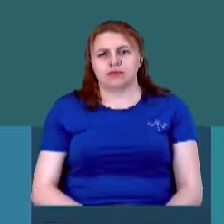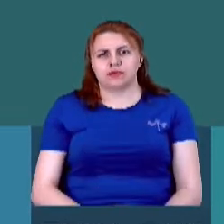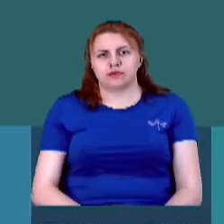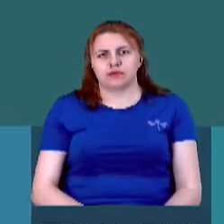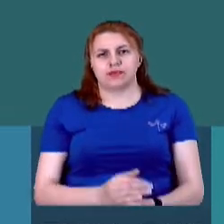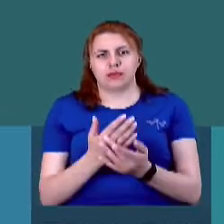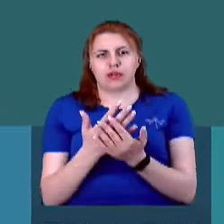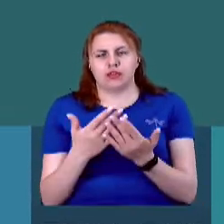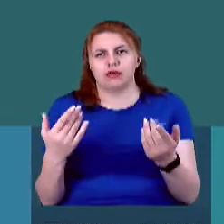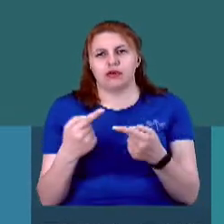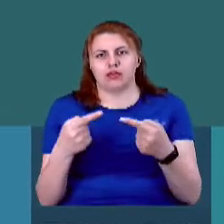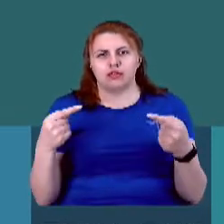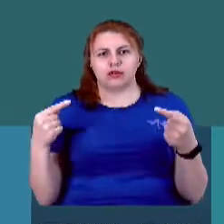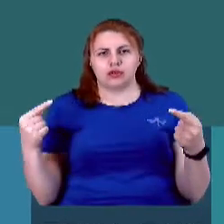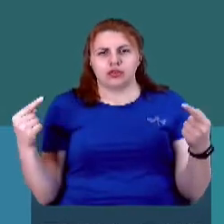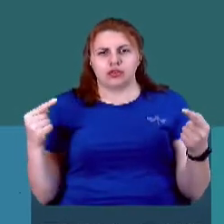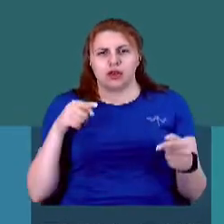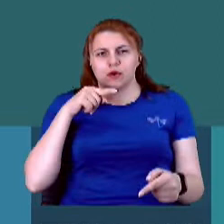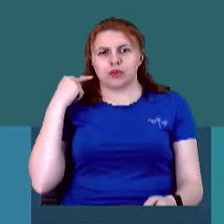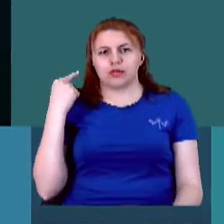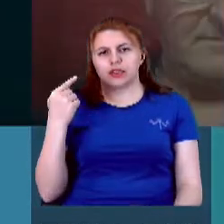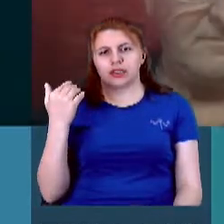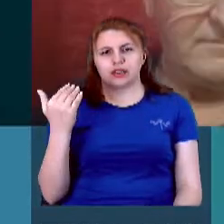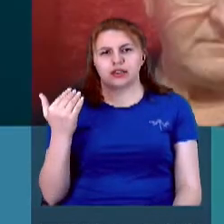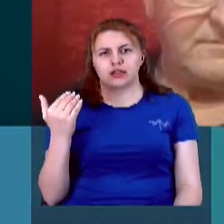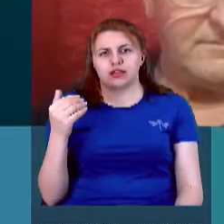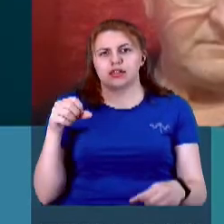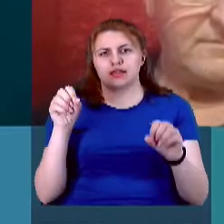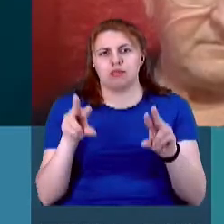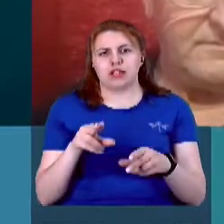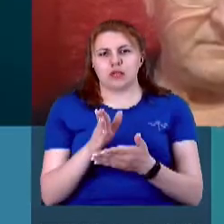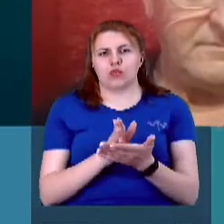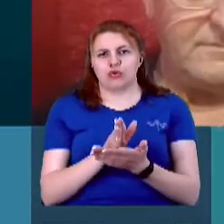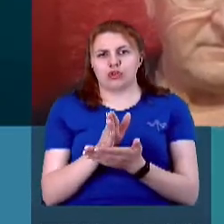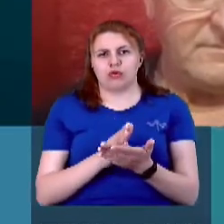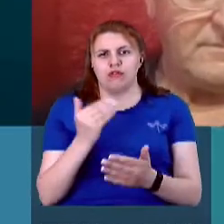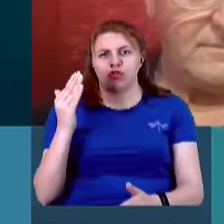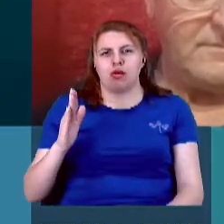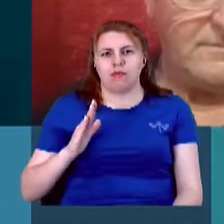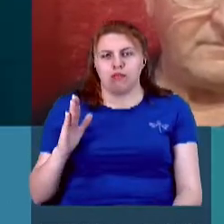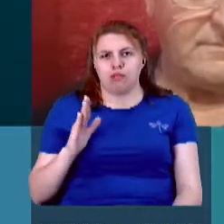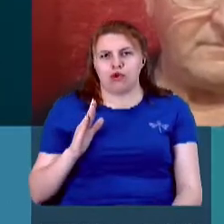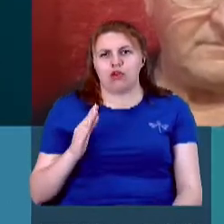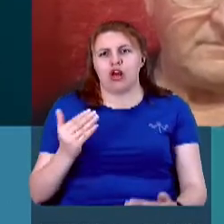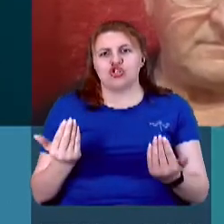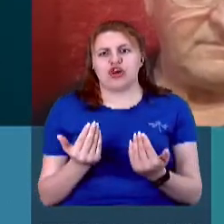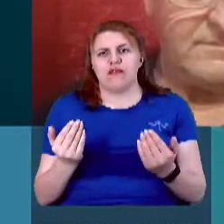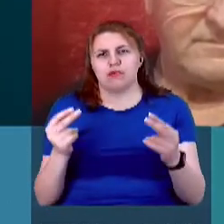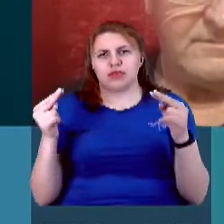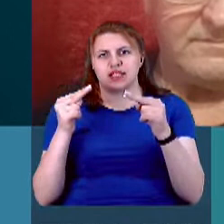інших, скажімо, російських спецслужб. Вона була живим, є живим